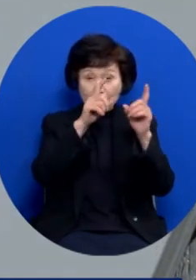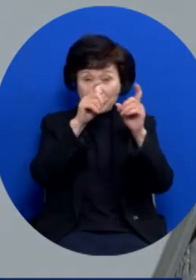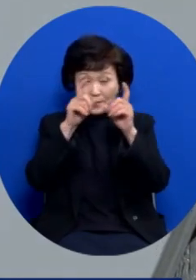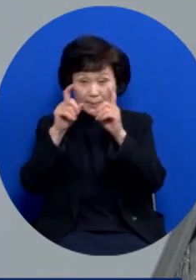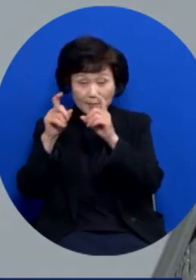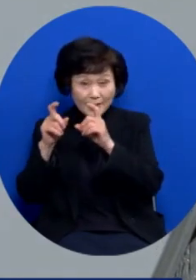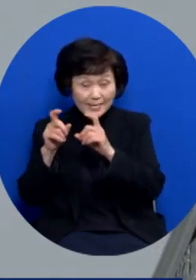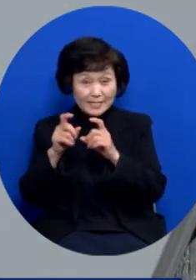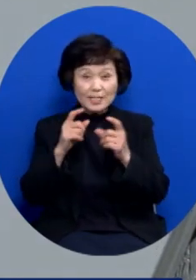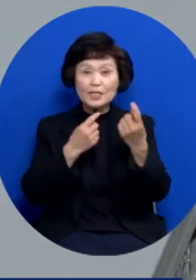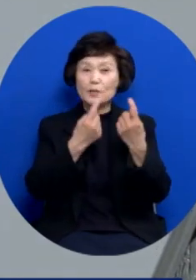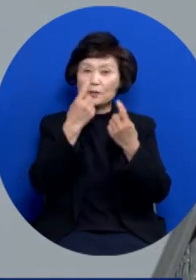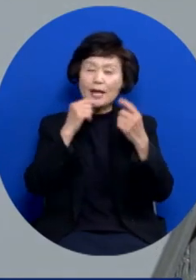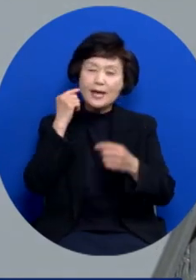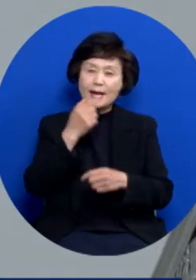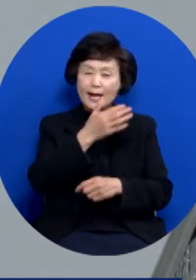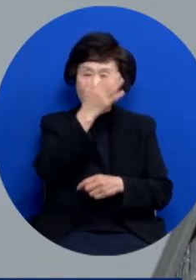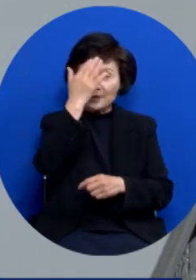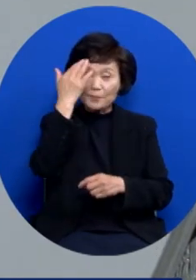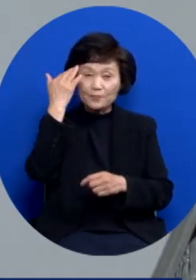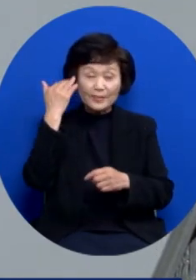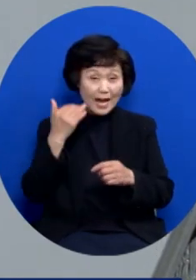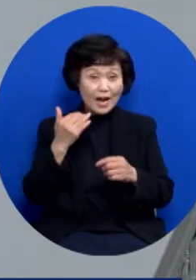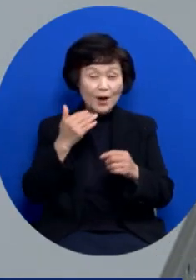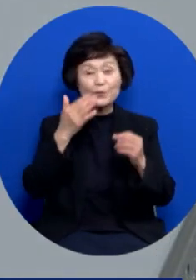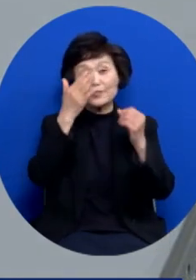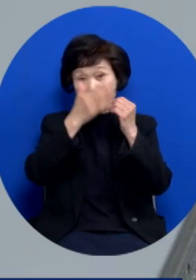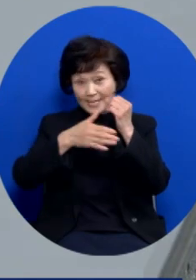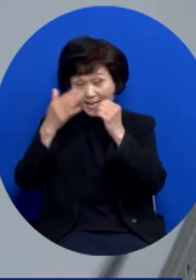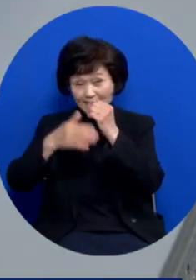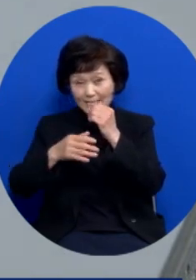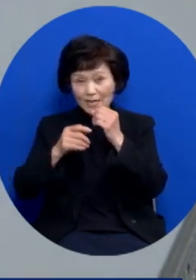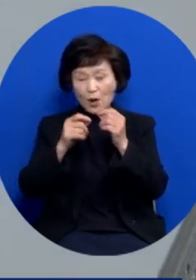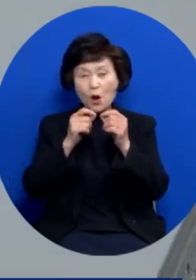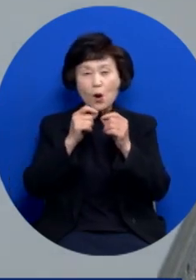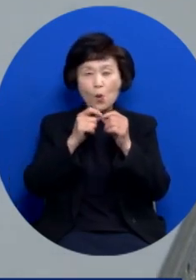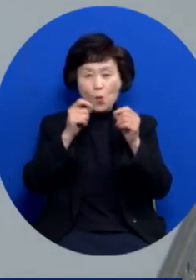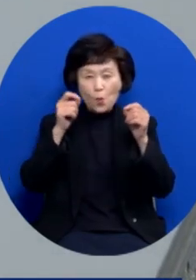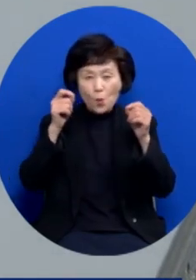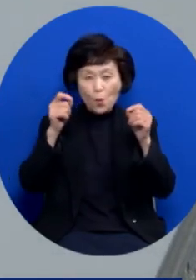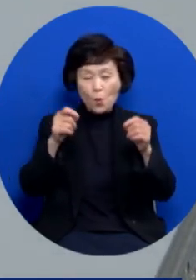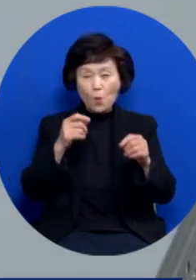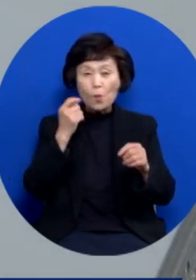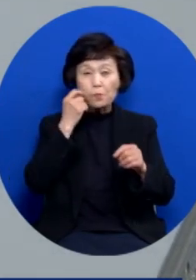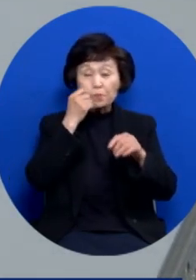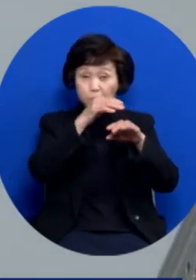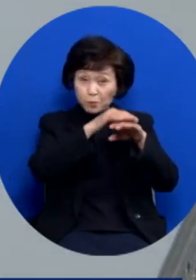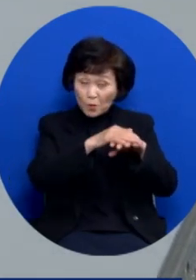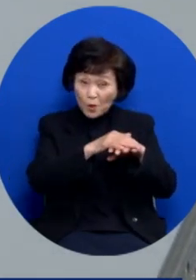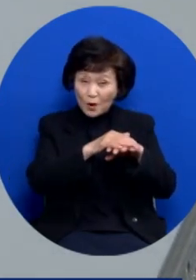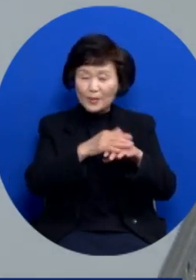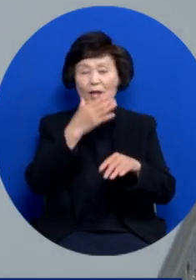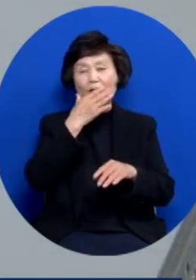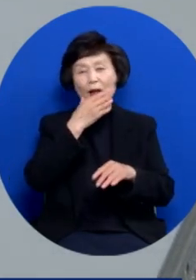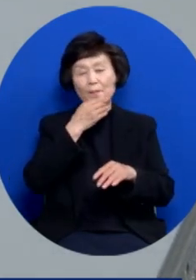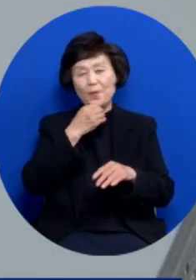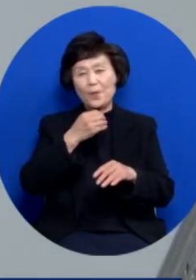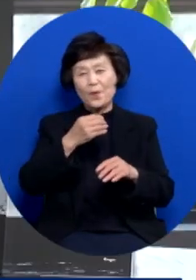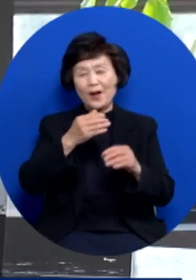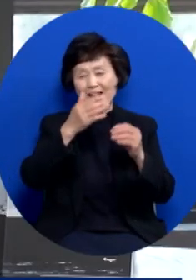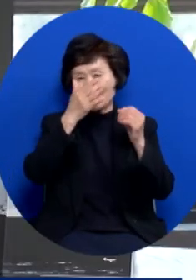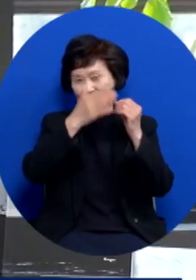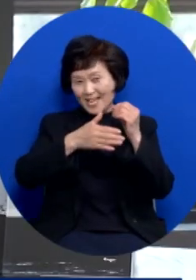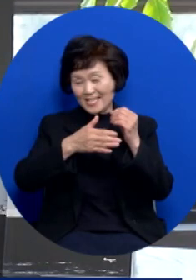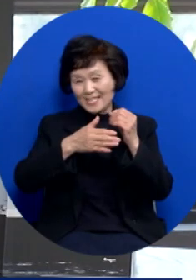사진, 그리고 오래 두고 보아도 행복이 묻어나는 그런 사진을 저는 참 좋아합니다. 사진은